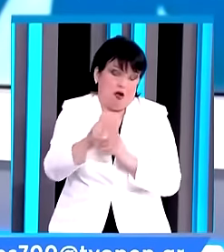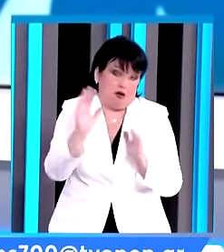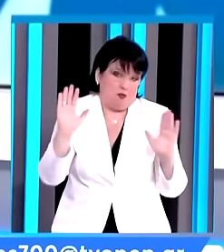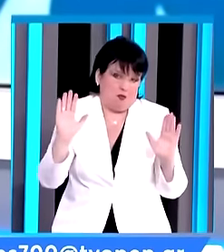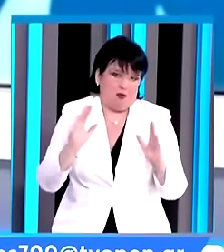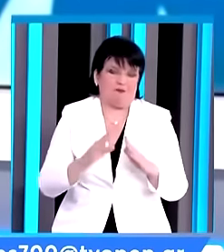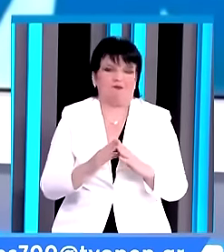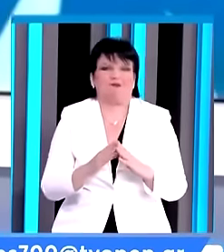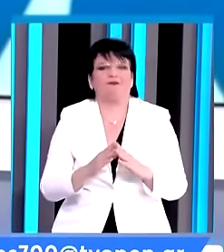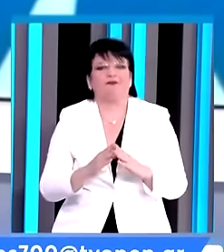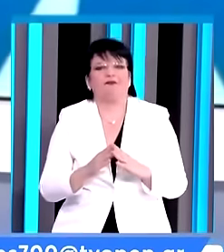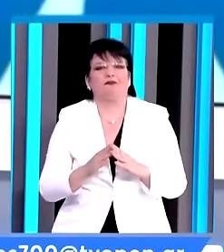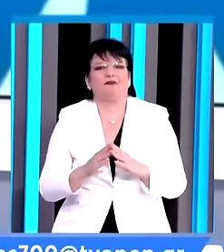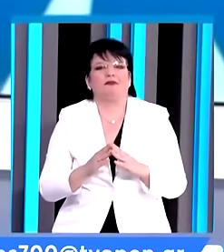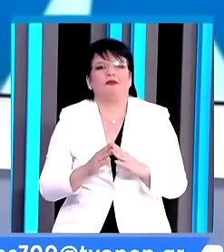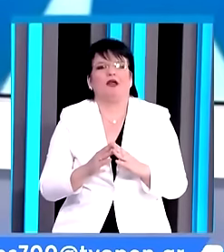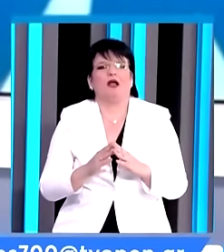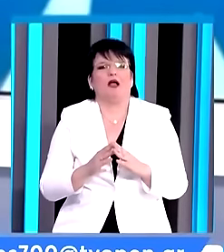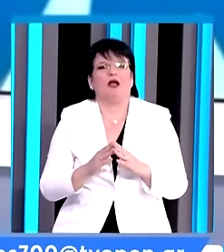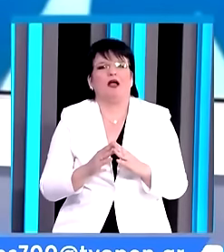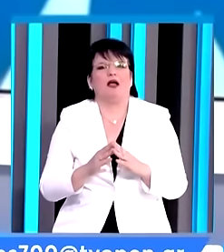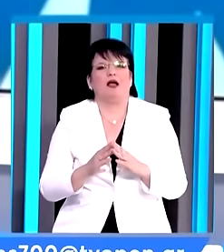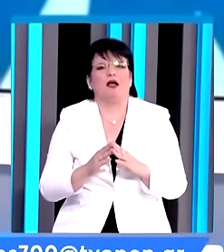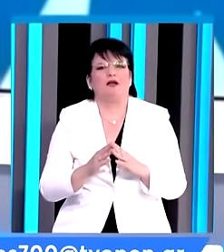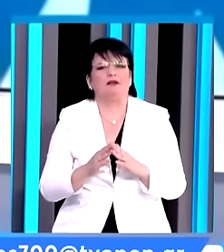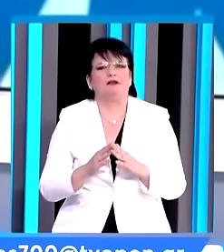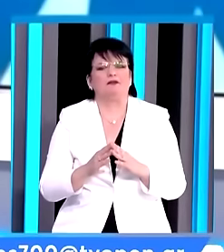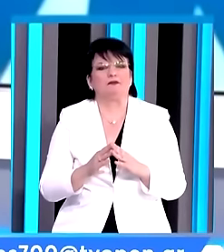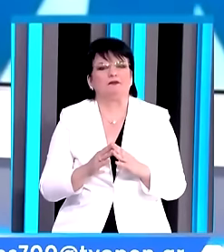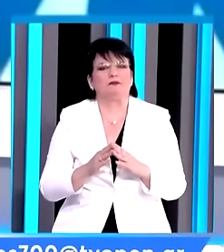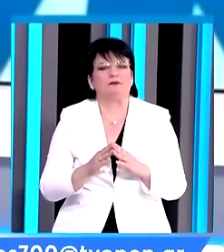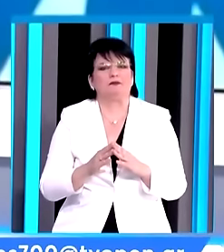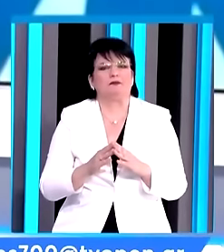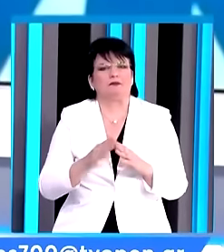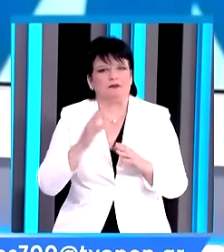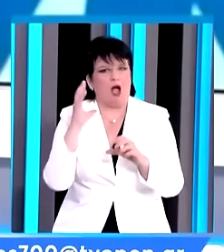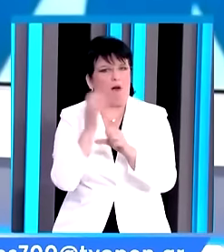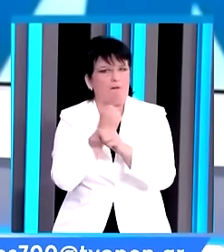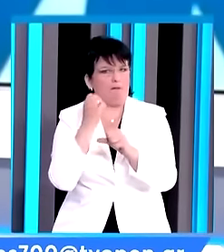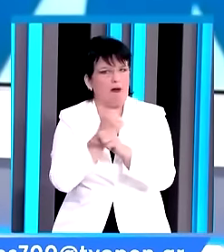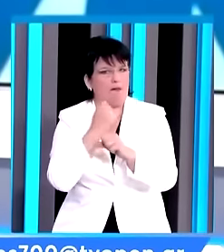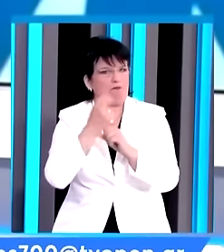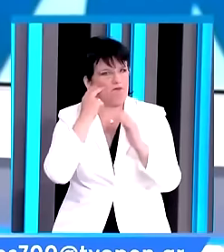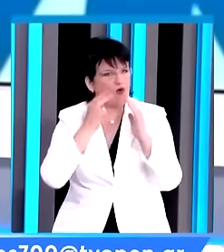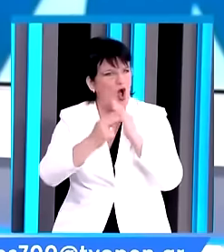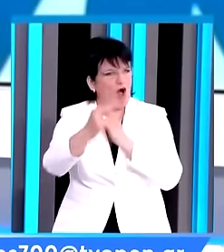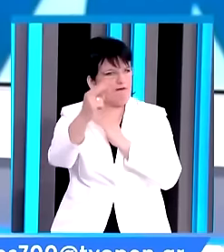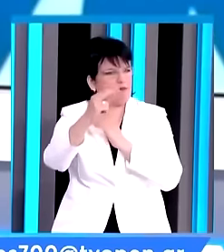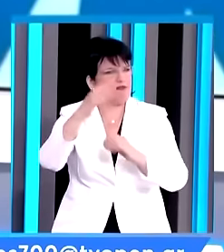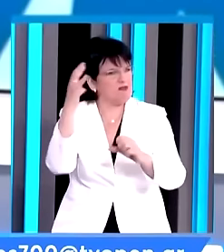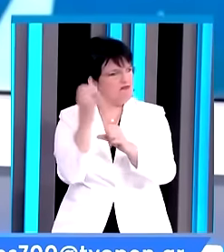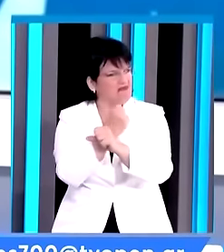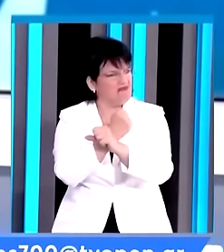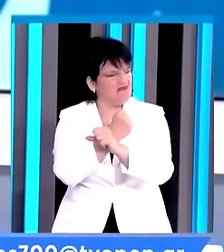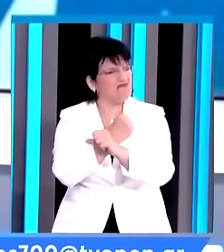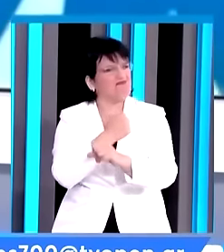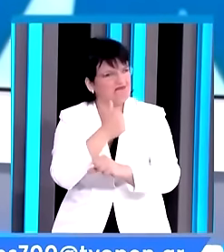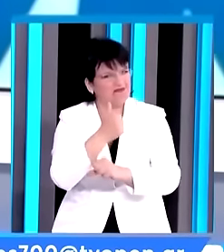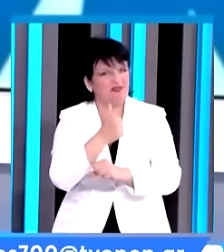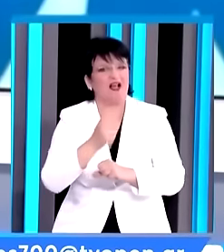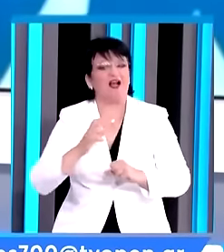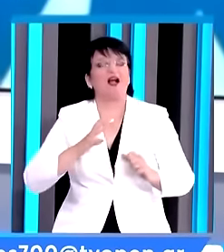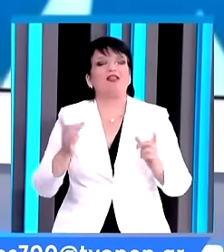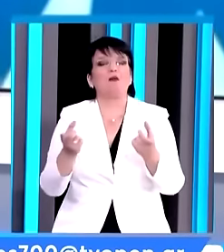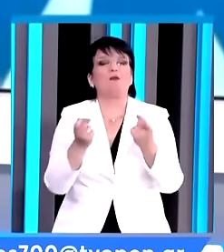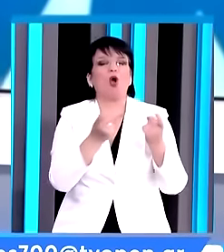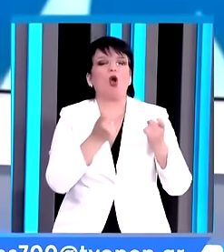Επειδή ήμουν αρκετά. Θα έλεγα εύστοχος στις προβλέψεις μου. Είπα να μην προκαλώ